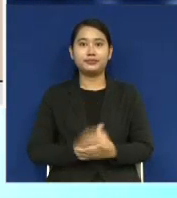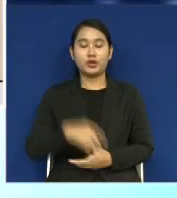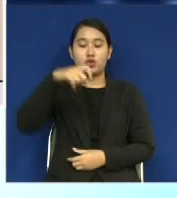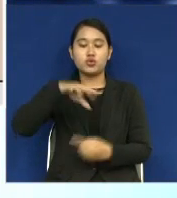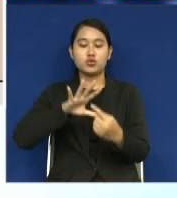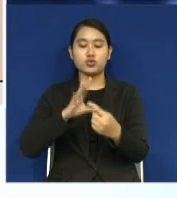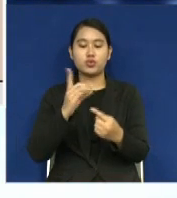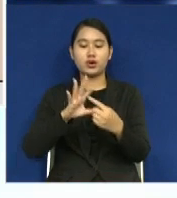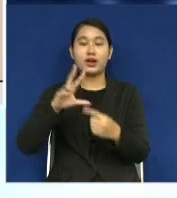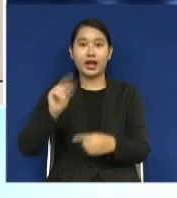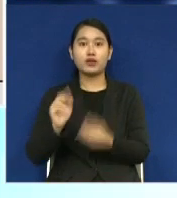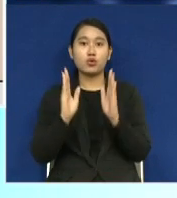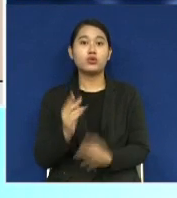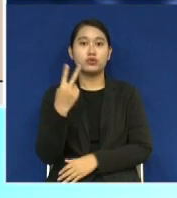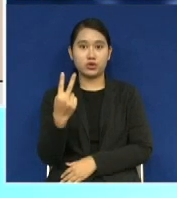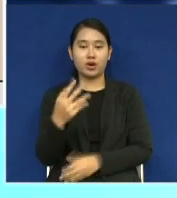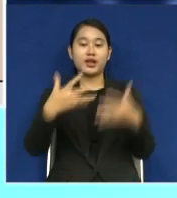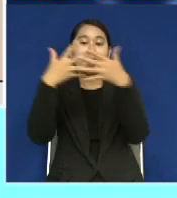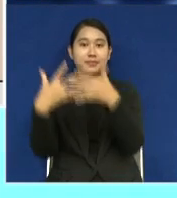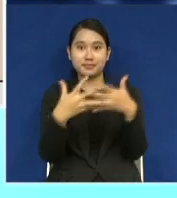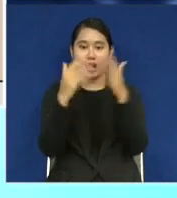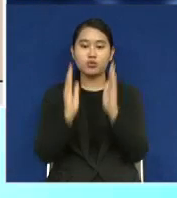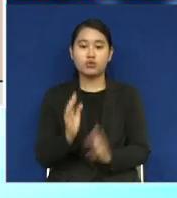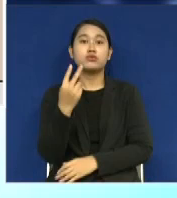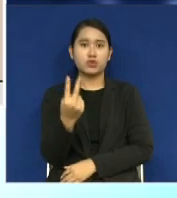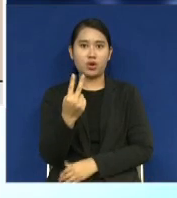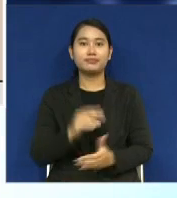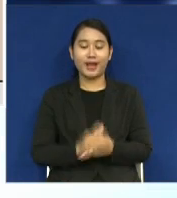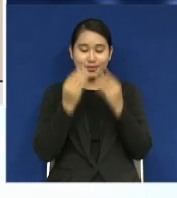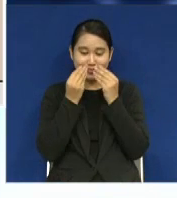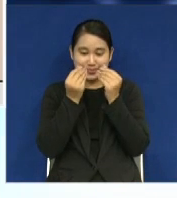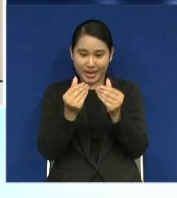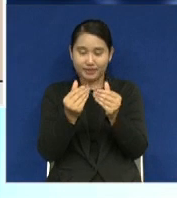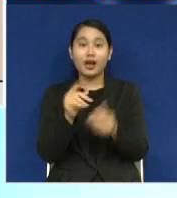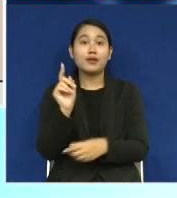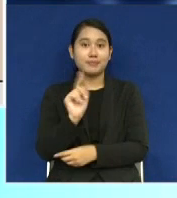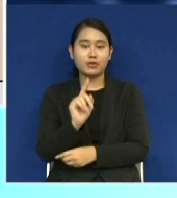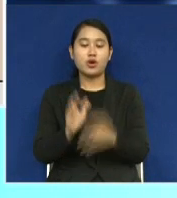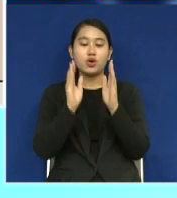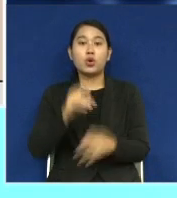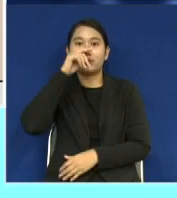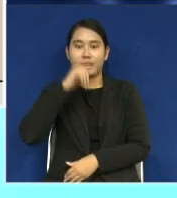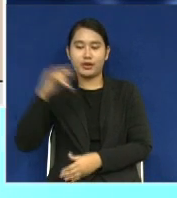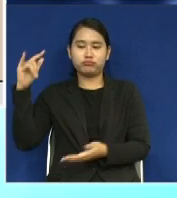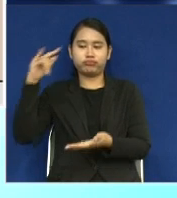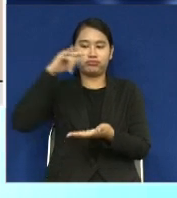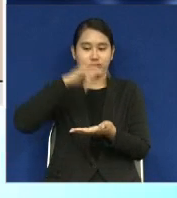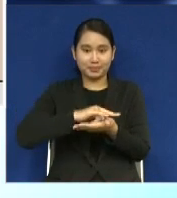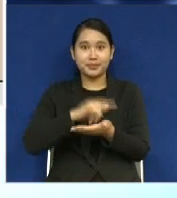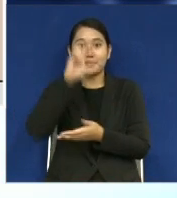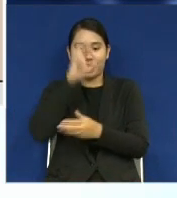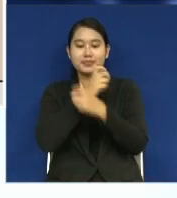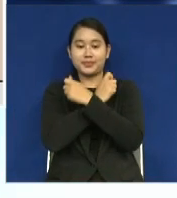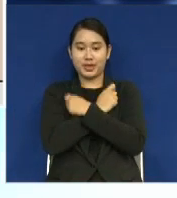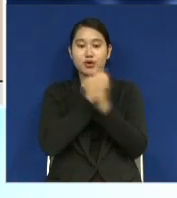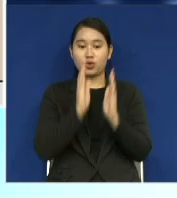ายและสหรัฐอเมริกา2รายค่ะสำหรับรายละเอียดนะคะผู้ป่วยคนไทยที่เดินทางกลับมาจากอียิปต์ค่ะราย